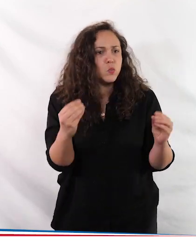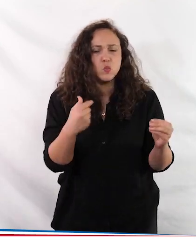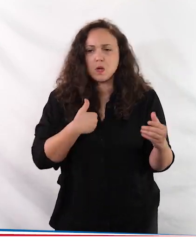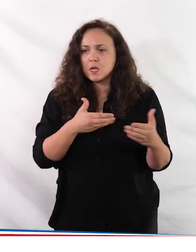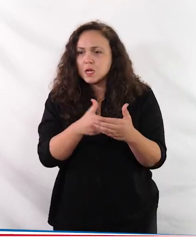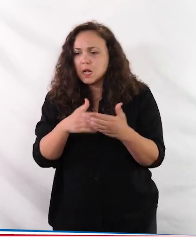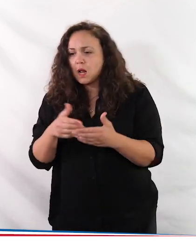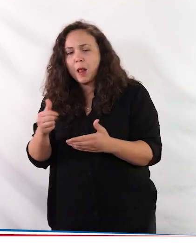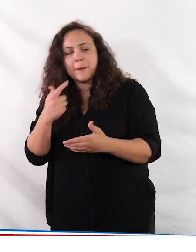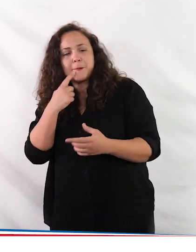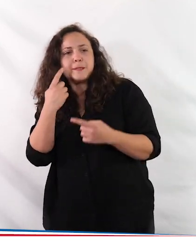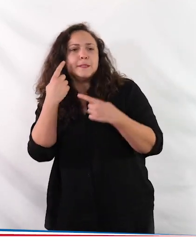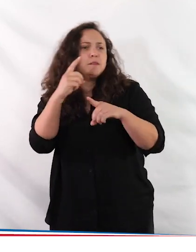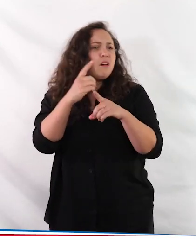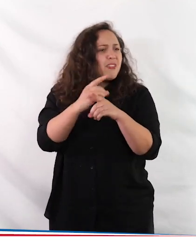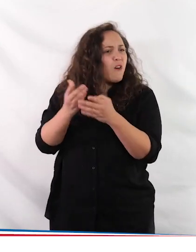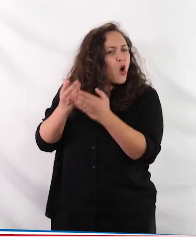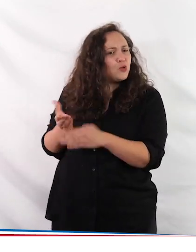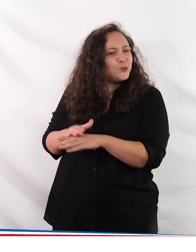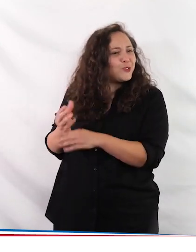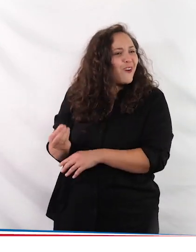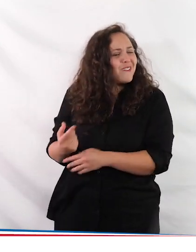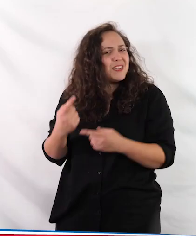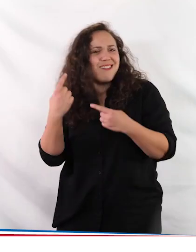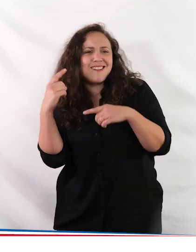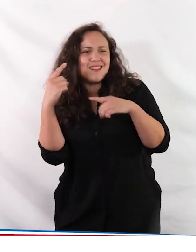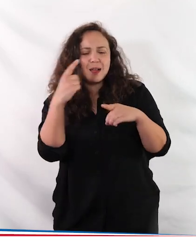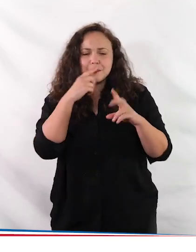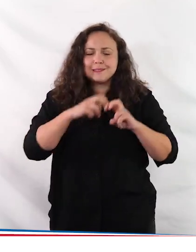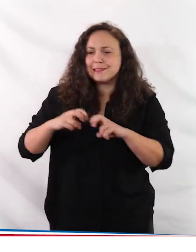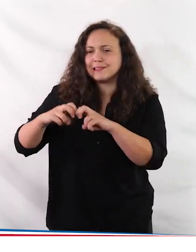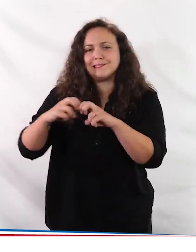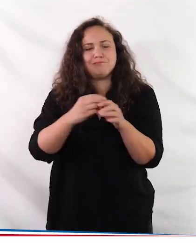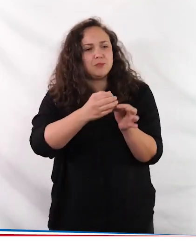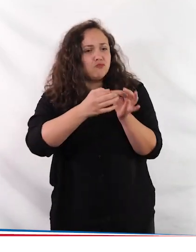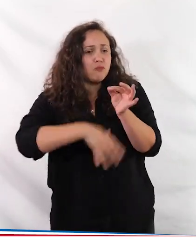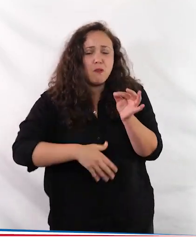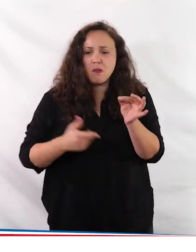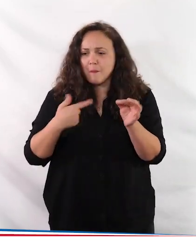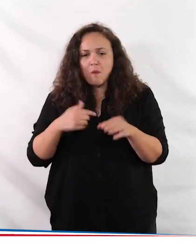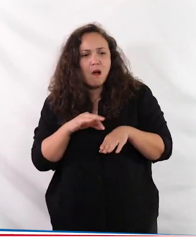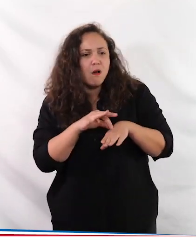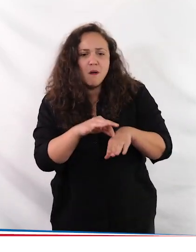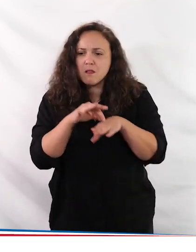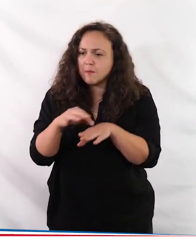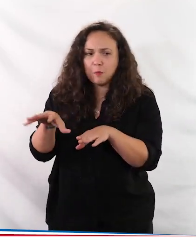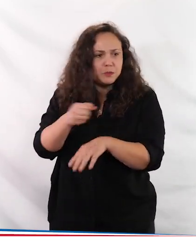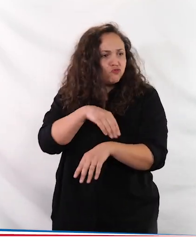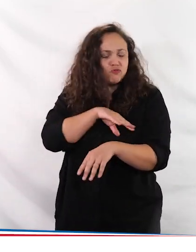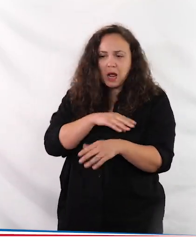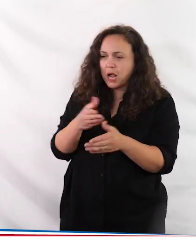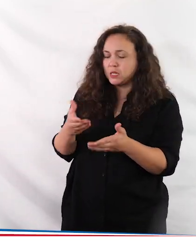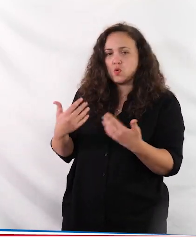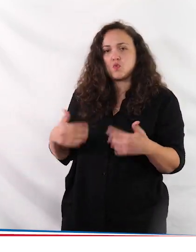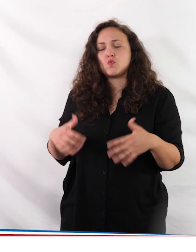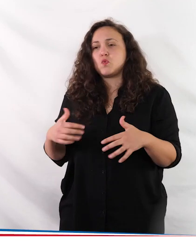était obligée de plaider la cause de son enfant pour avoir une solution, pour l'accompagner, le prendre en charge. Et